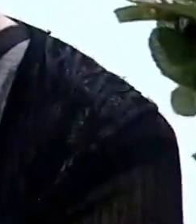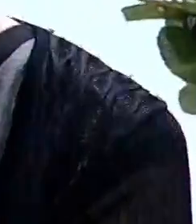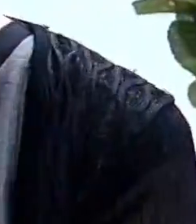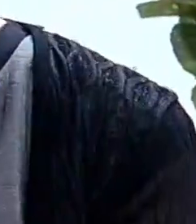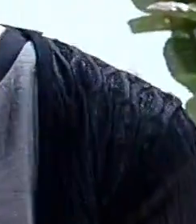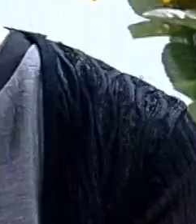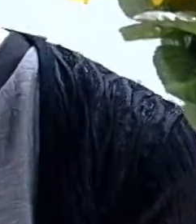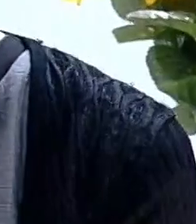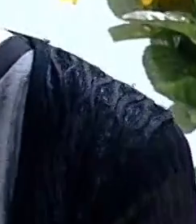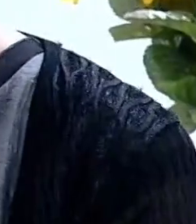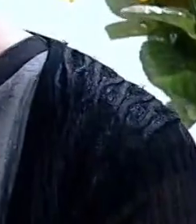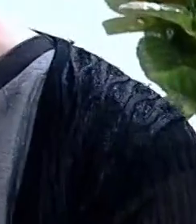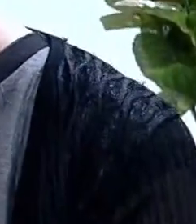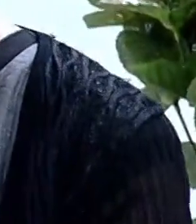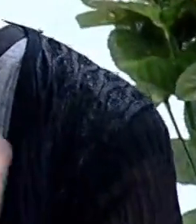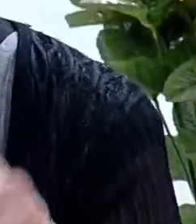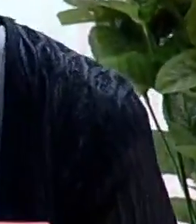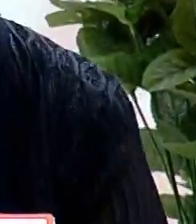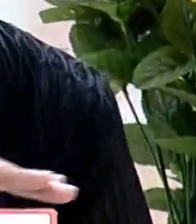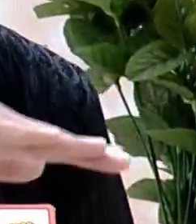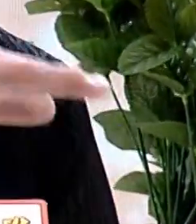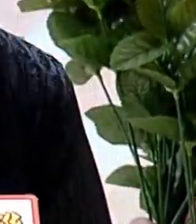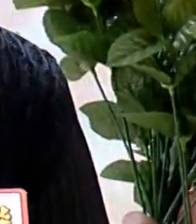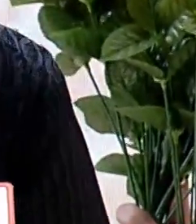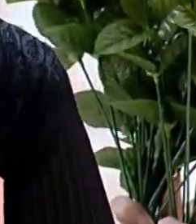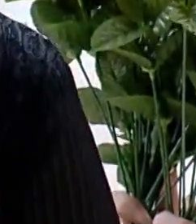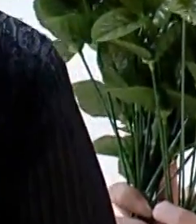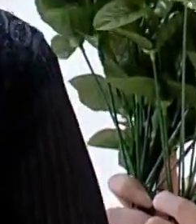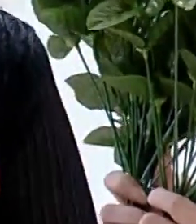哇，欢迎欢迎欢迎周老师， 欢迎周老师， 欢迎啊， 谢谢。